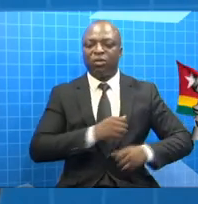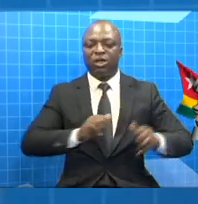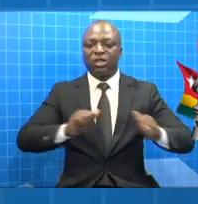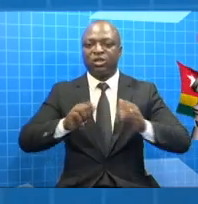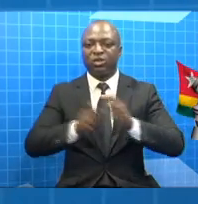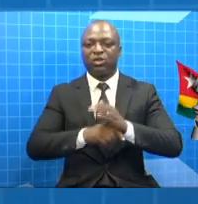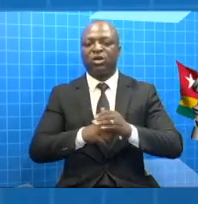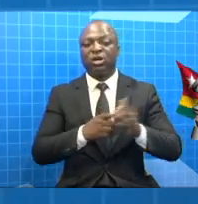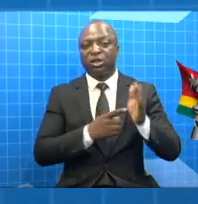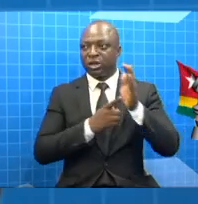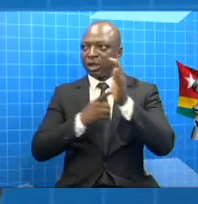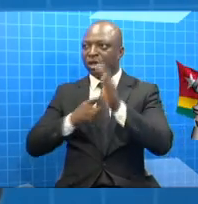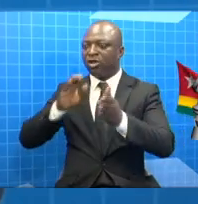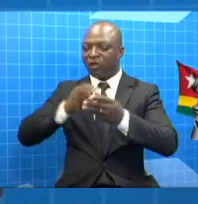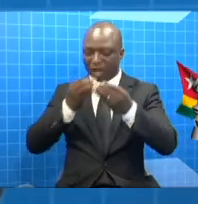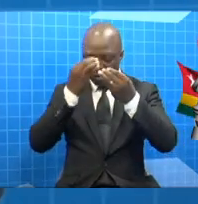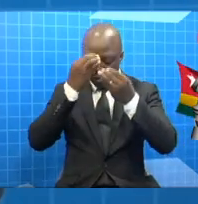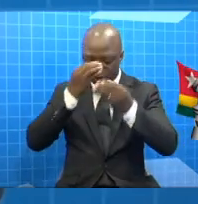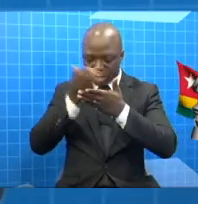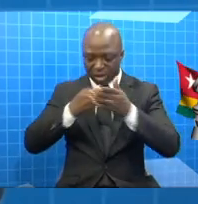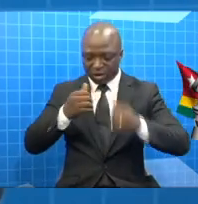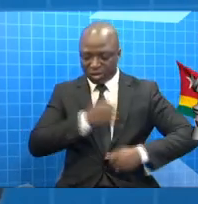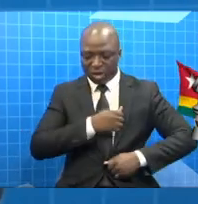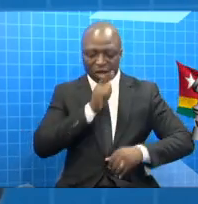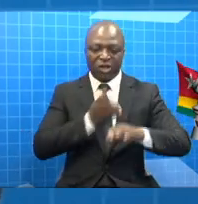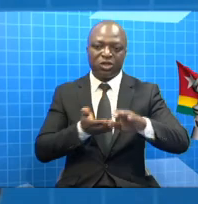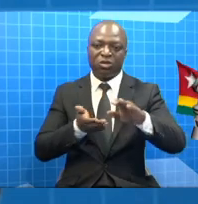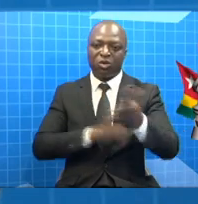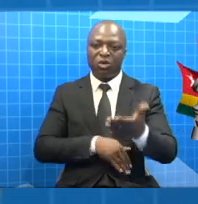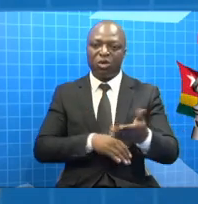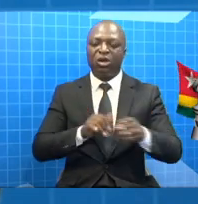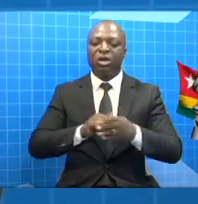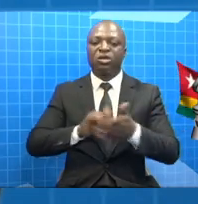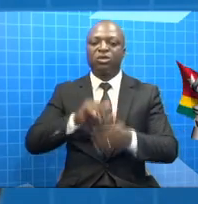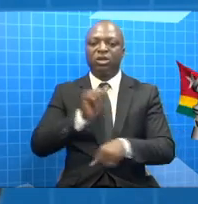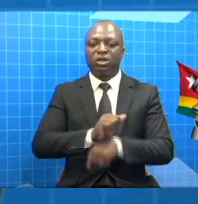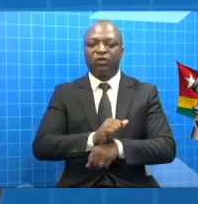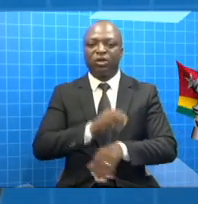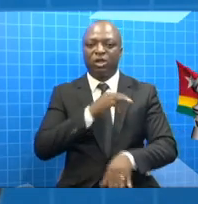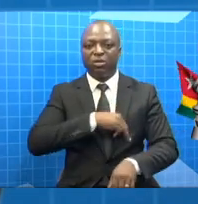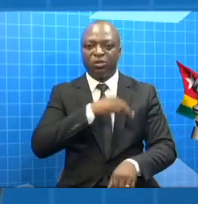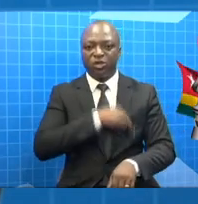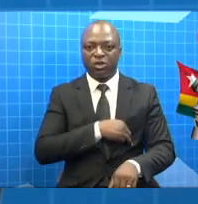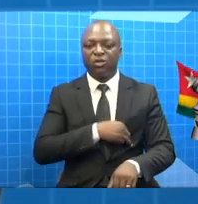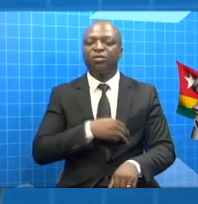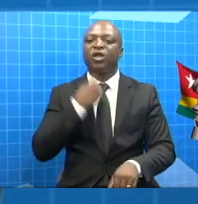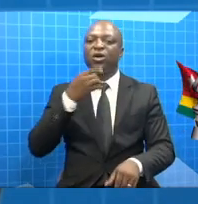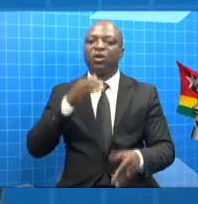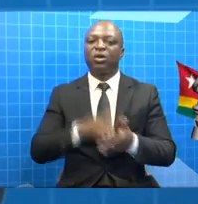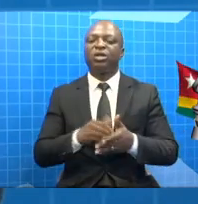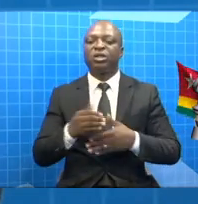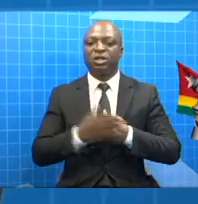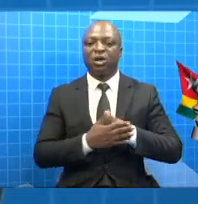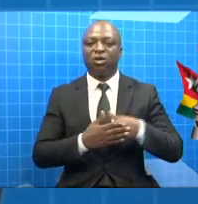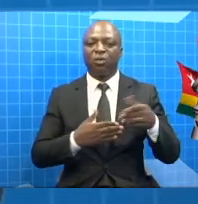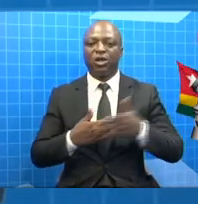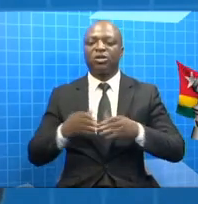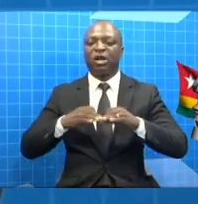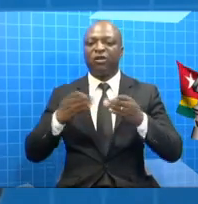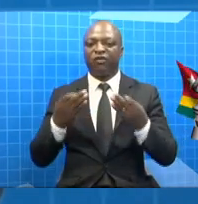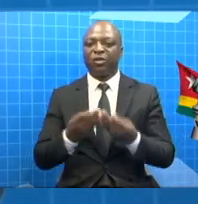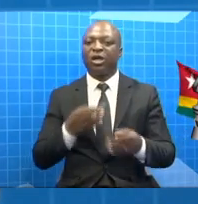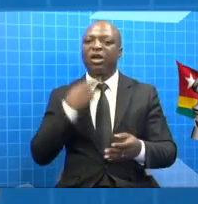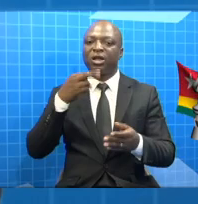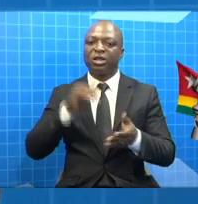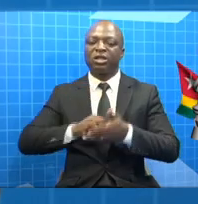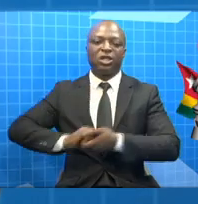actions, s'incline devant la mémoire des soldats qui ont perdu leur vie dans l'exercice de leur mission, redit sa compassion à leurs familles et